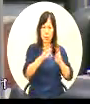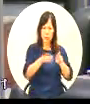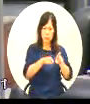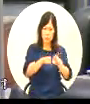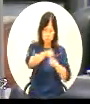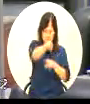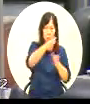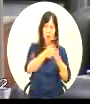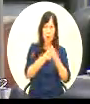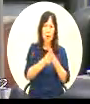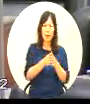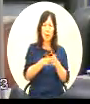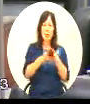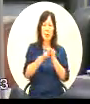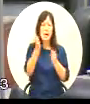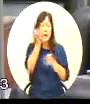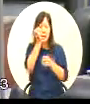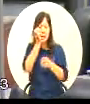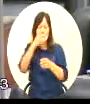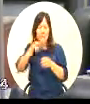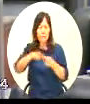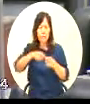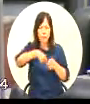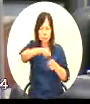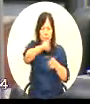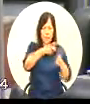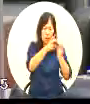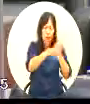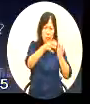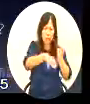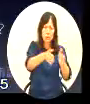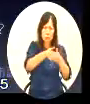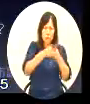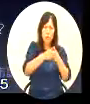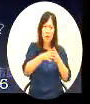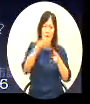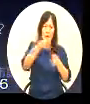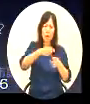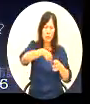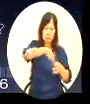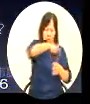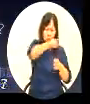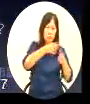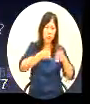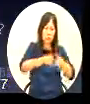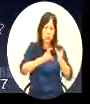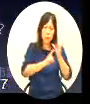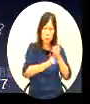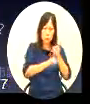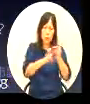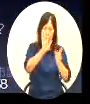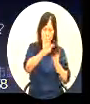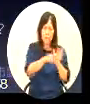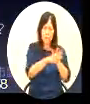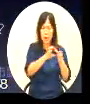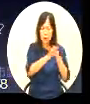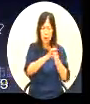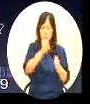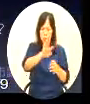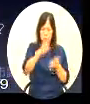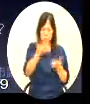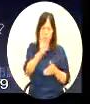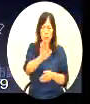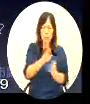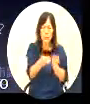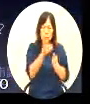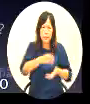运，从南冈山站延伸到火车站，那也要延伸到陆竹，那就会牵涉到一个问题了，就是也是我在上个会